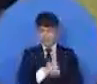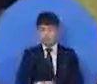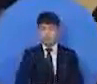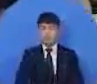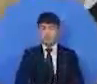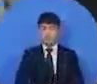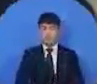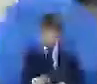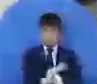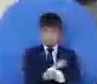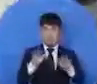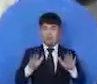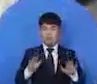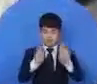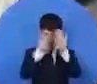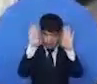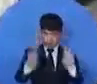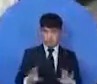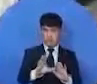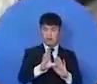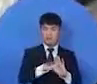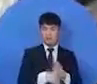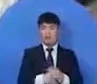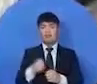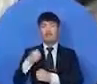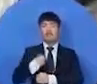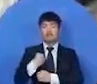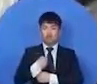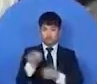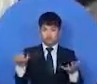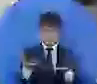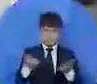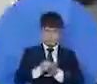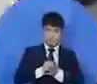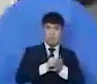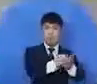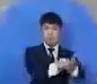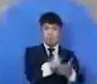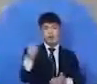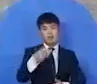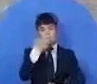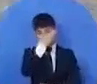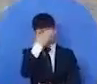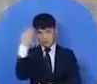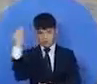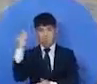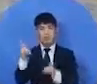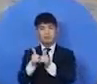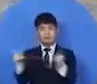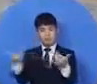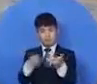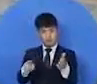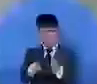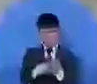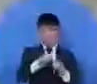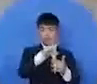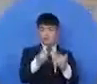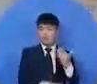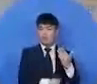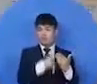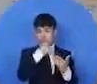됐습니다 새끼 이번 박람회에서는 부사관 군 취업 상담 서비스와 청년 창업 컨설팅도 제공돼